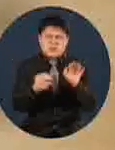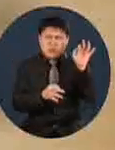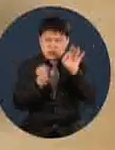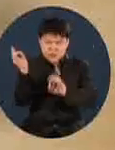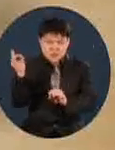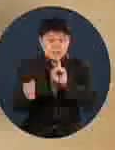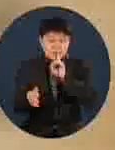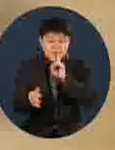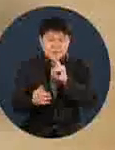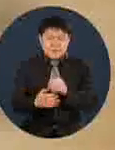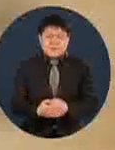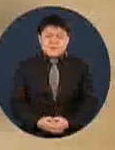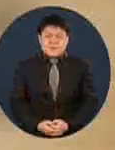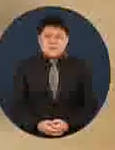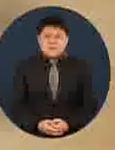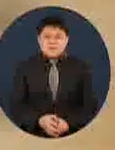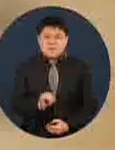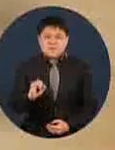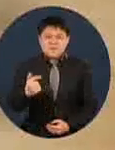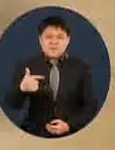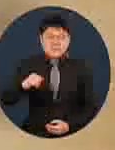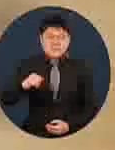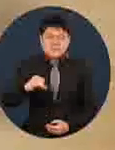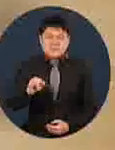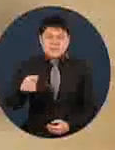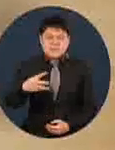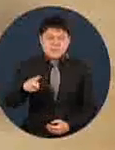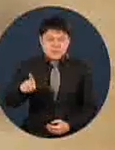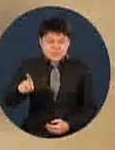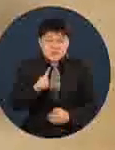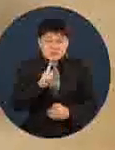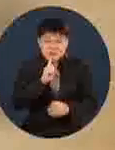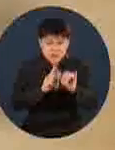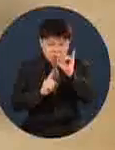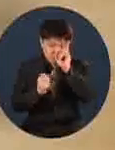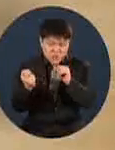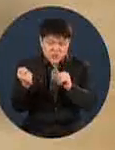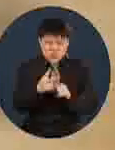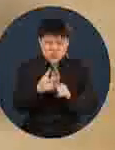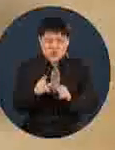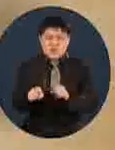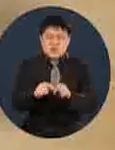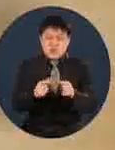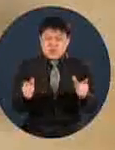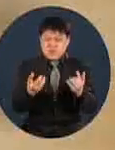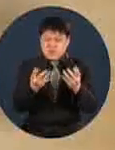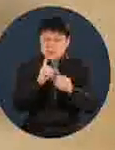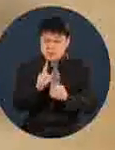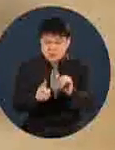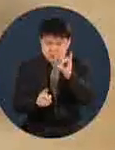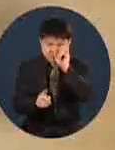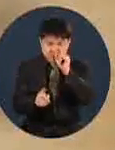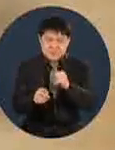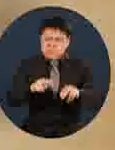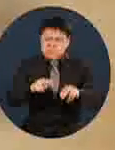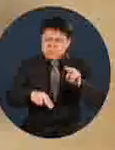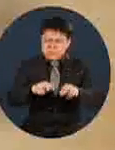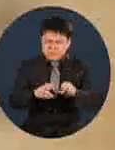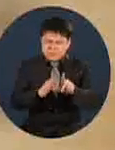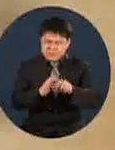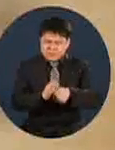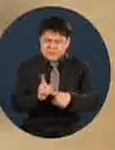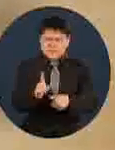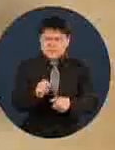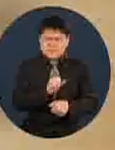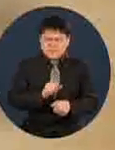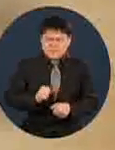있습니다. 인지일자 중묘지문이라는 말도 있고 여러분이 다 아시는 백인당중 육태라는 말도 있습니다. 특히 바둑을 인으기도라고